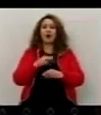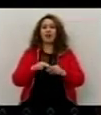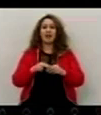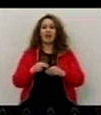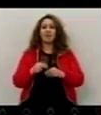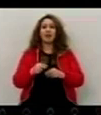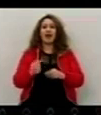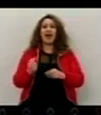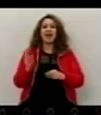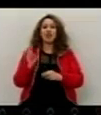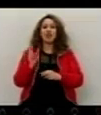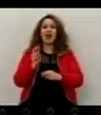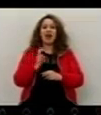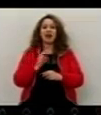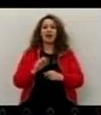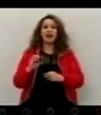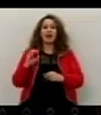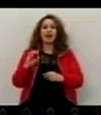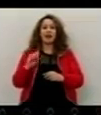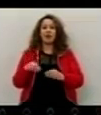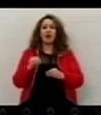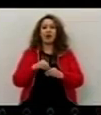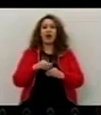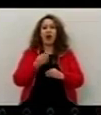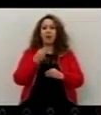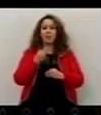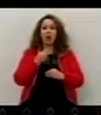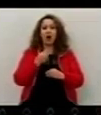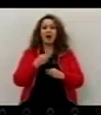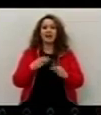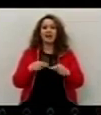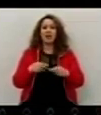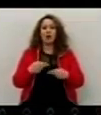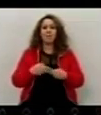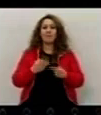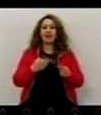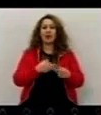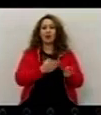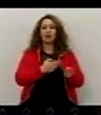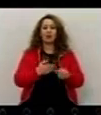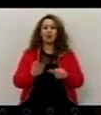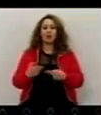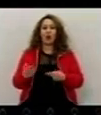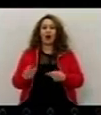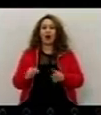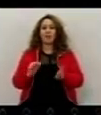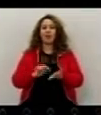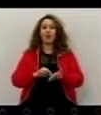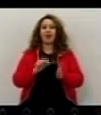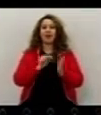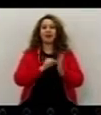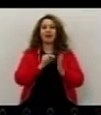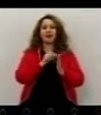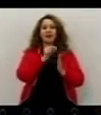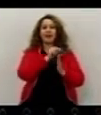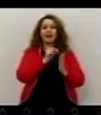مادة الشعير للموالين من خلال تقريب الهيئات الخاصة بتوزيعها من خلال استحداث نقاط لبيع التابعة